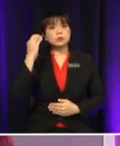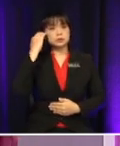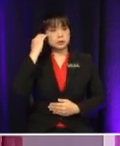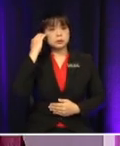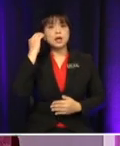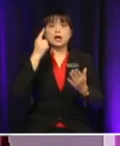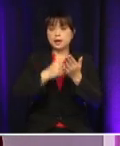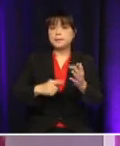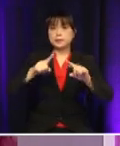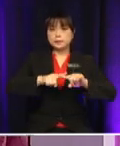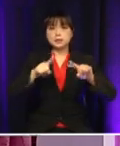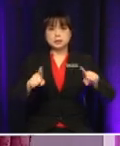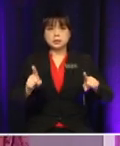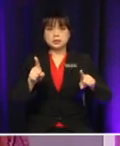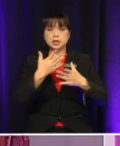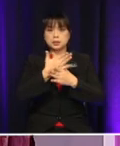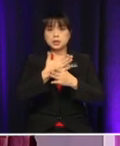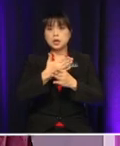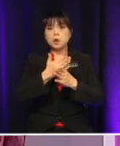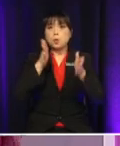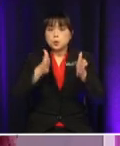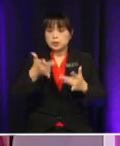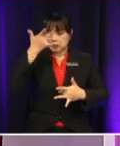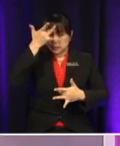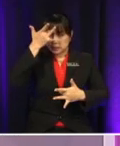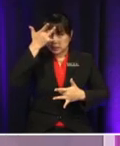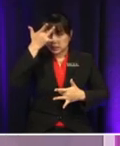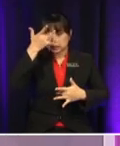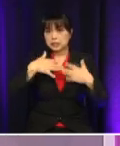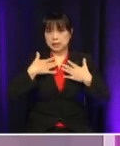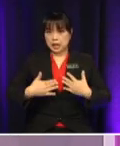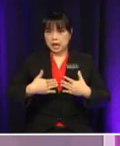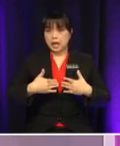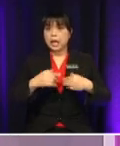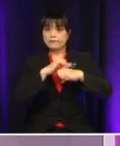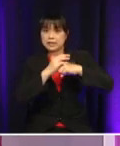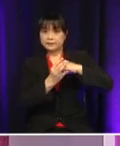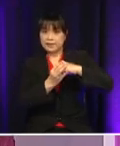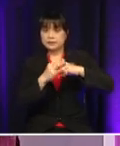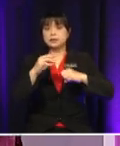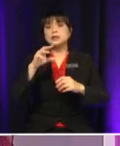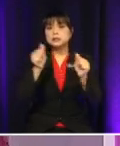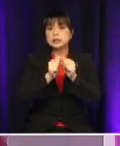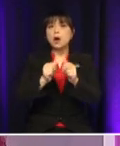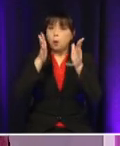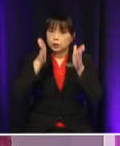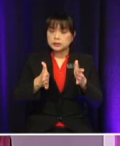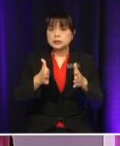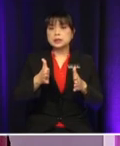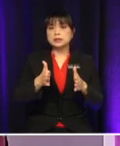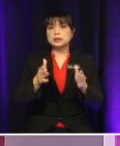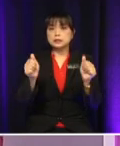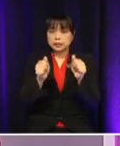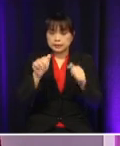ya apa beze antara penyakit emfise penyakit LBS nomer Nampak tak